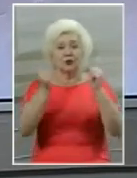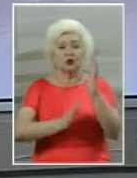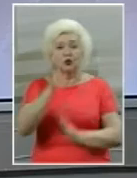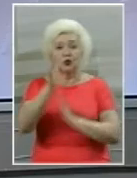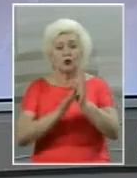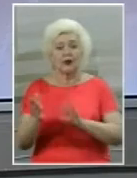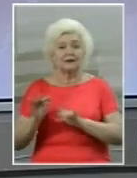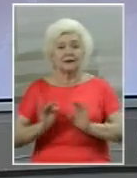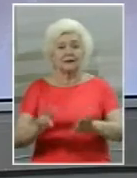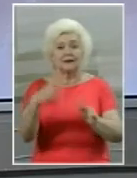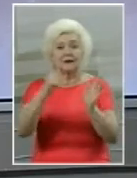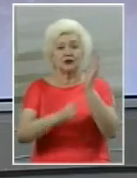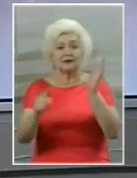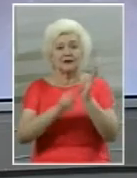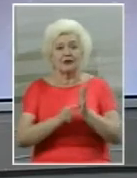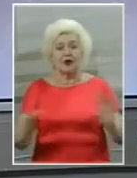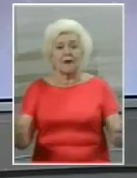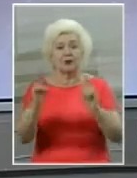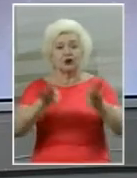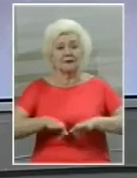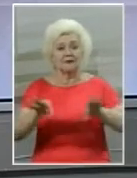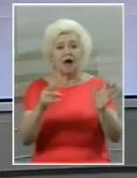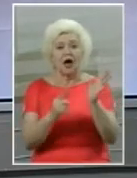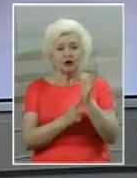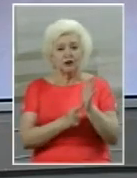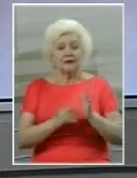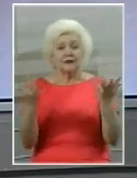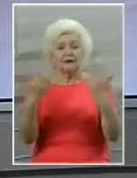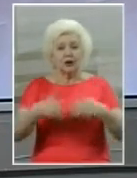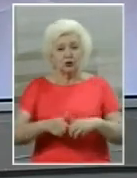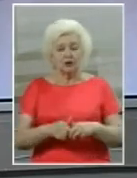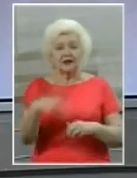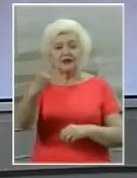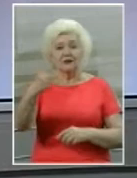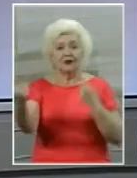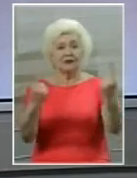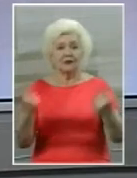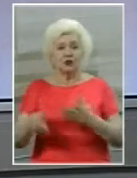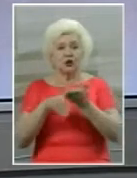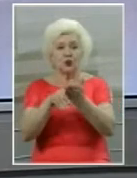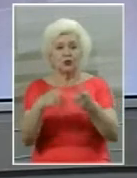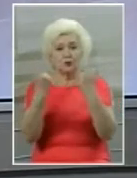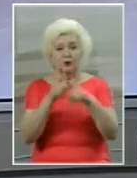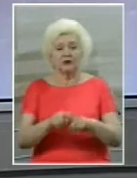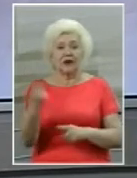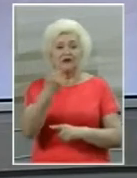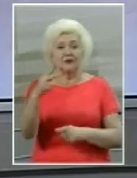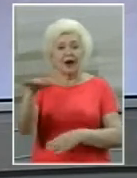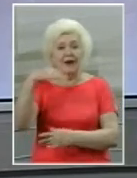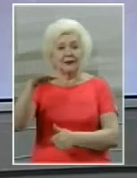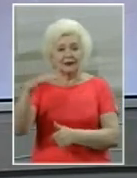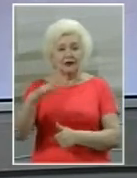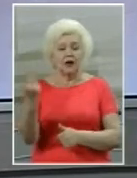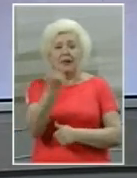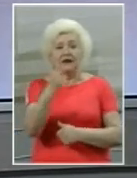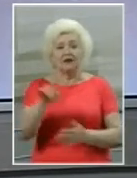задіяно 66 пожежних автомобілів, 6 тракторів, 20 одиниць допоміжної техніки, 2 літаки, 2